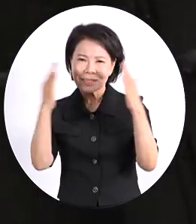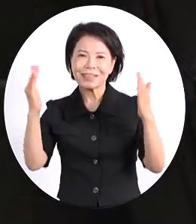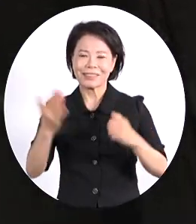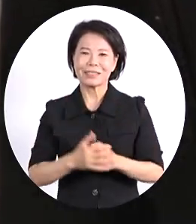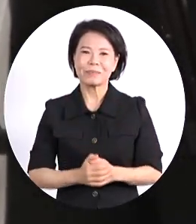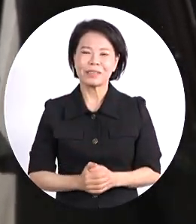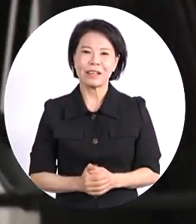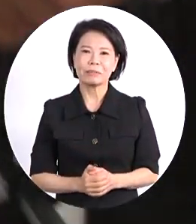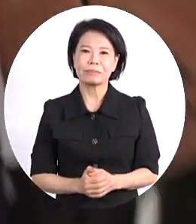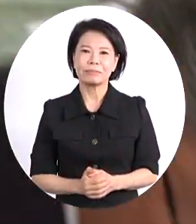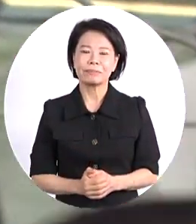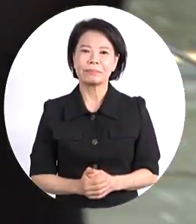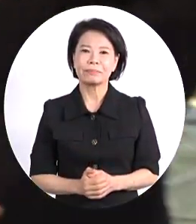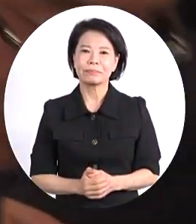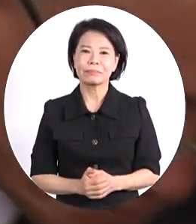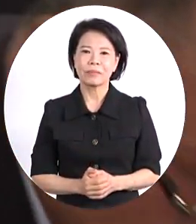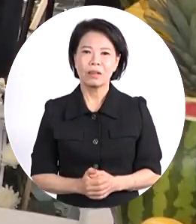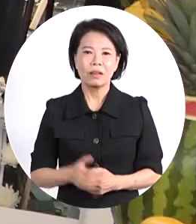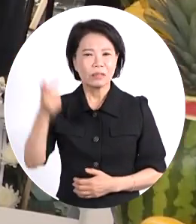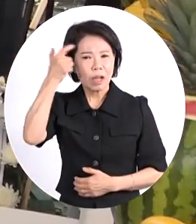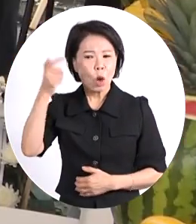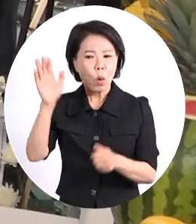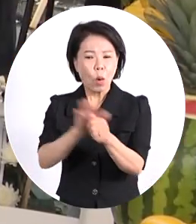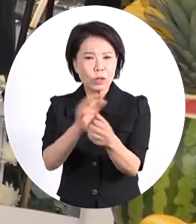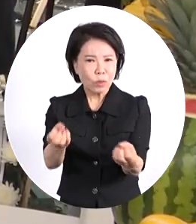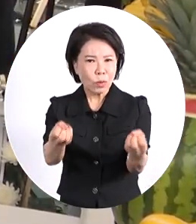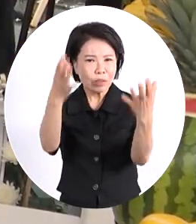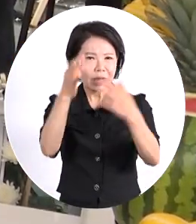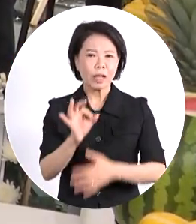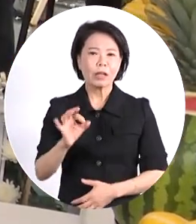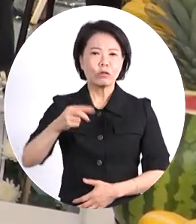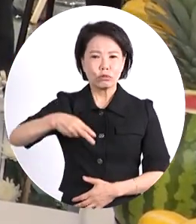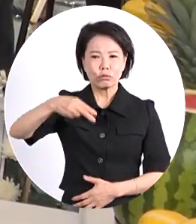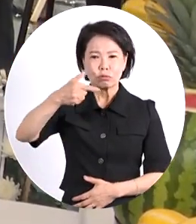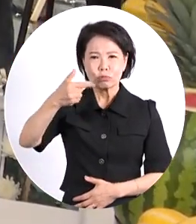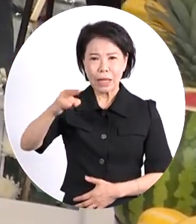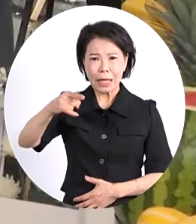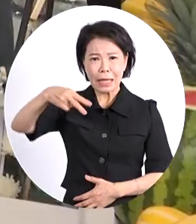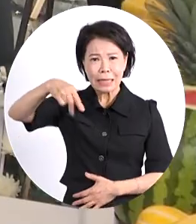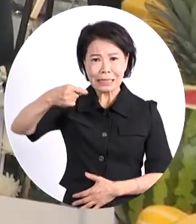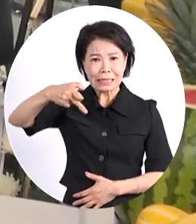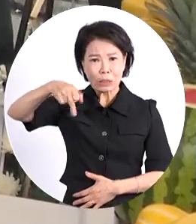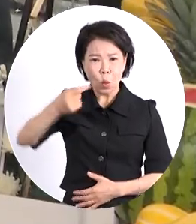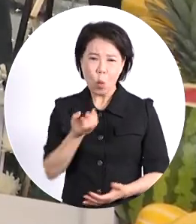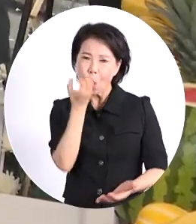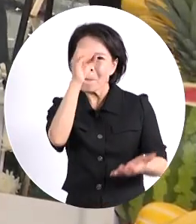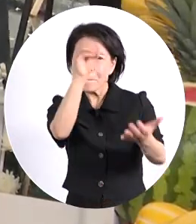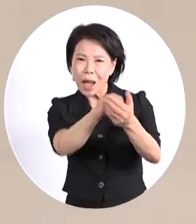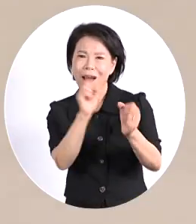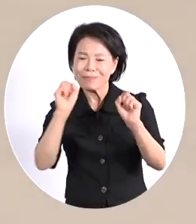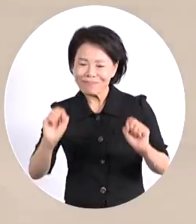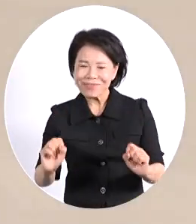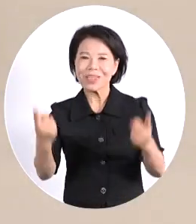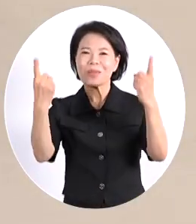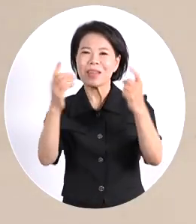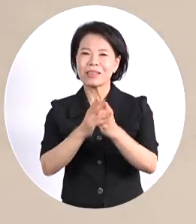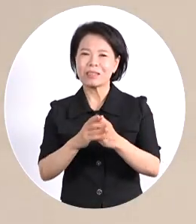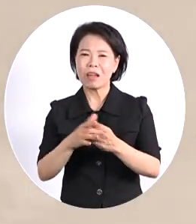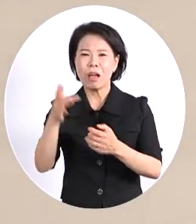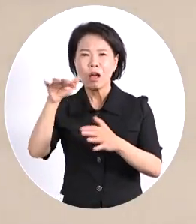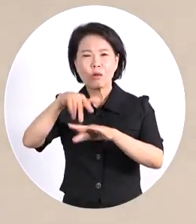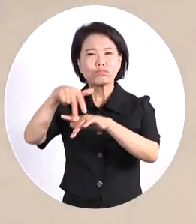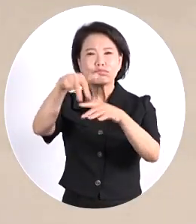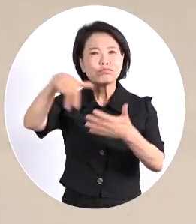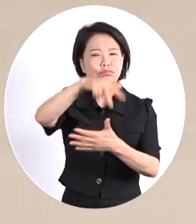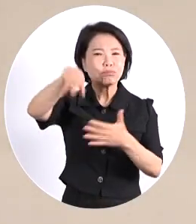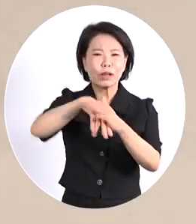위령재단에서 봉행됐습니다. 이번 진훈제는 유네스코 세계기록유산 등재를 계기로 끝내 돌아오지 못한 이들의